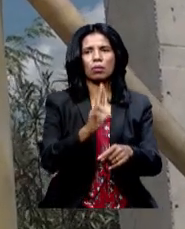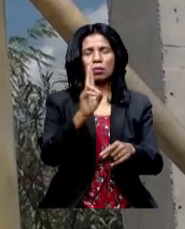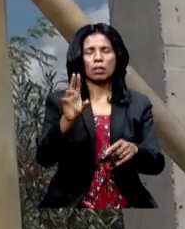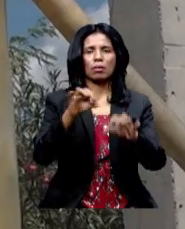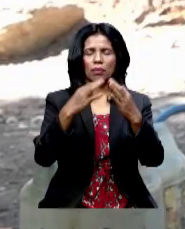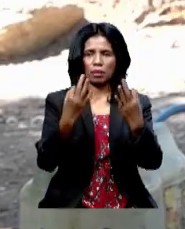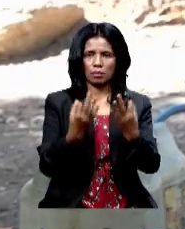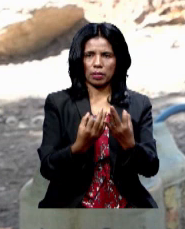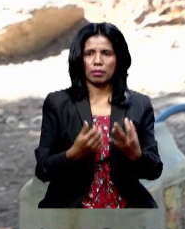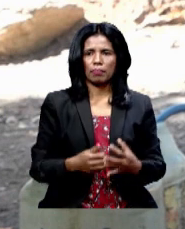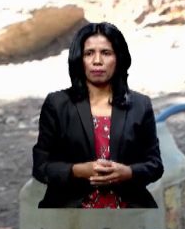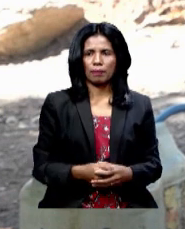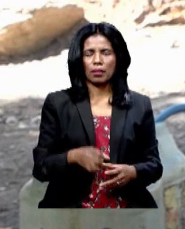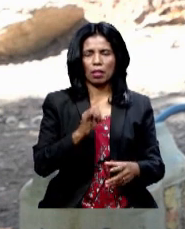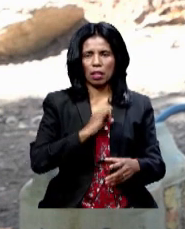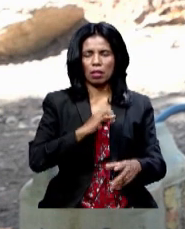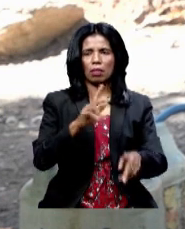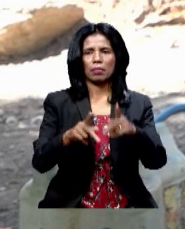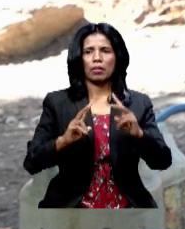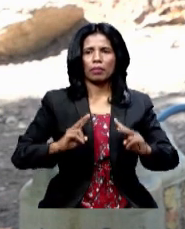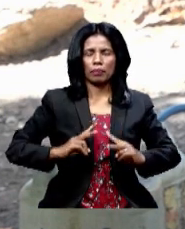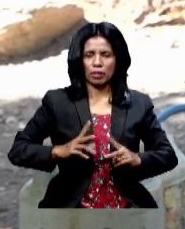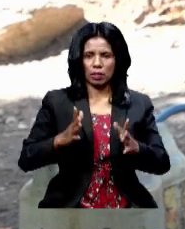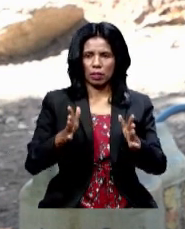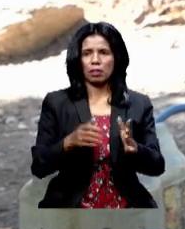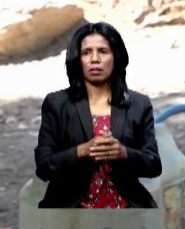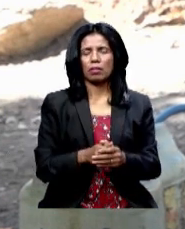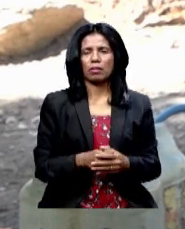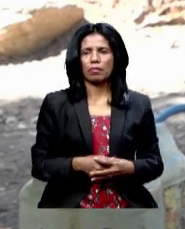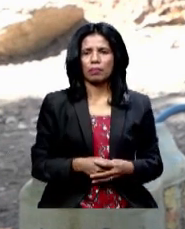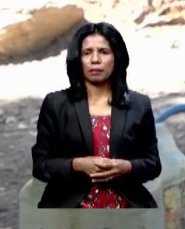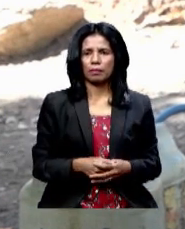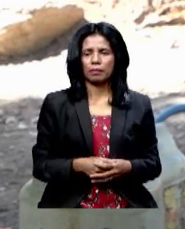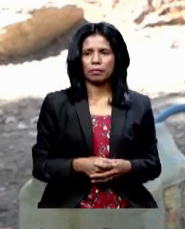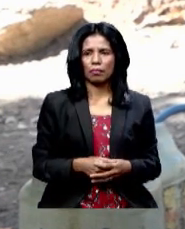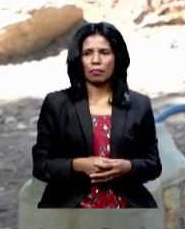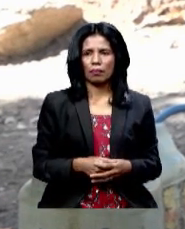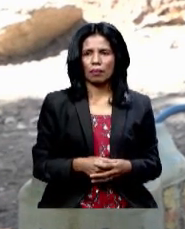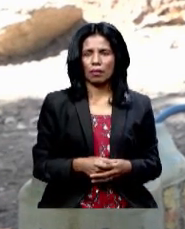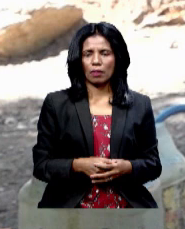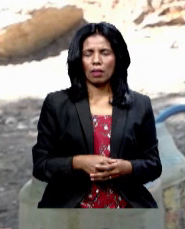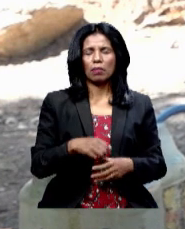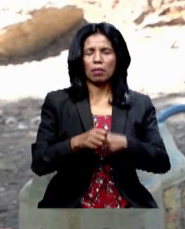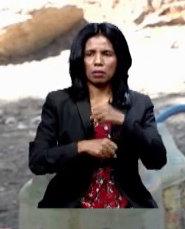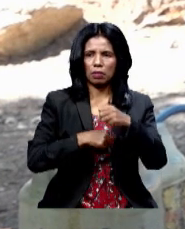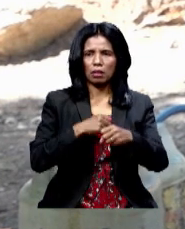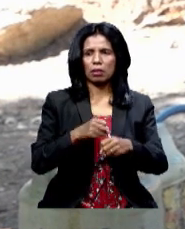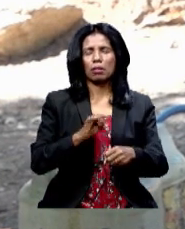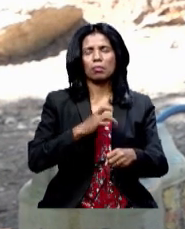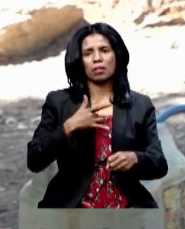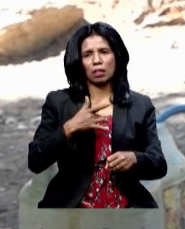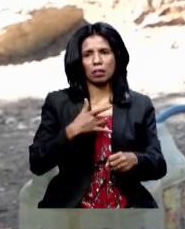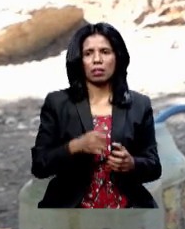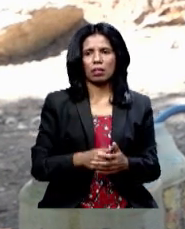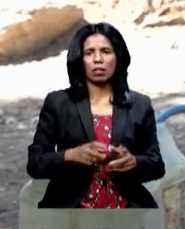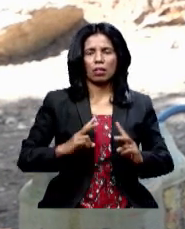umalaran. Au ansa ema petranos. Mas kanu, posaun kanu halei, au masin tau naam, au ema